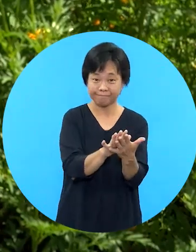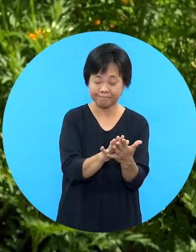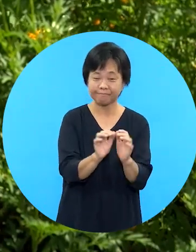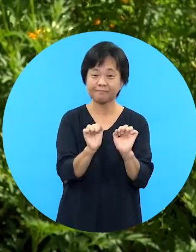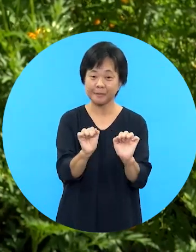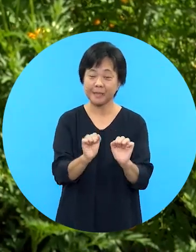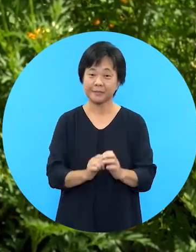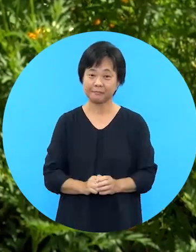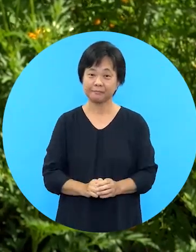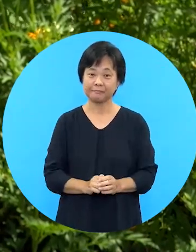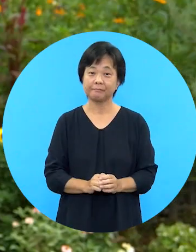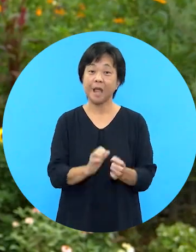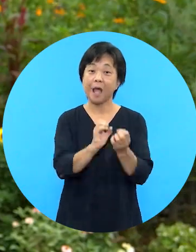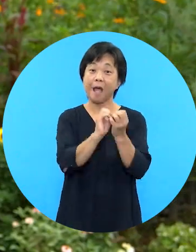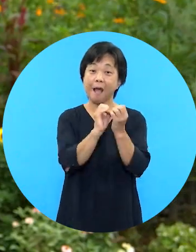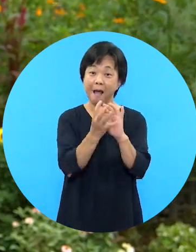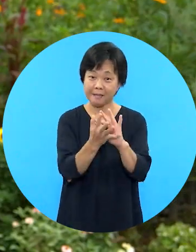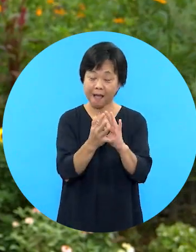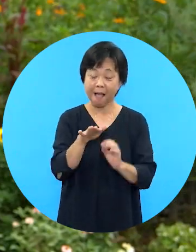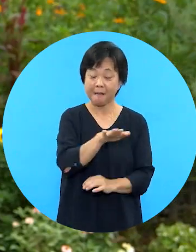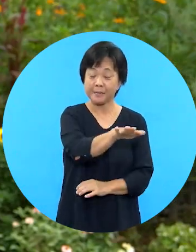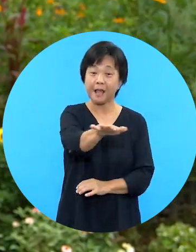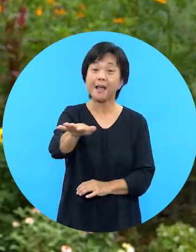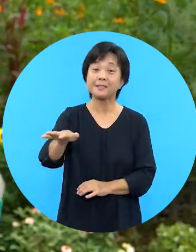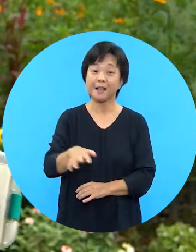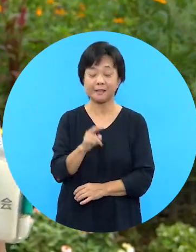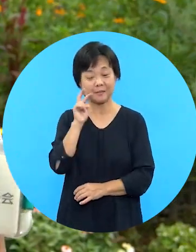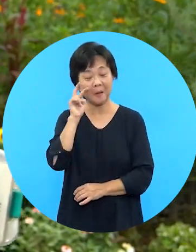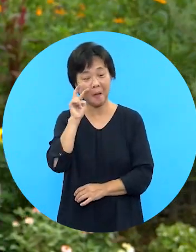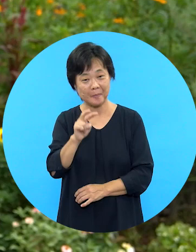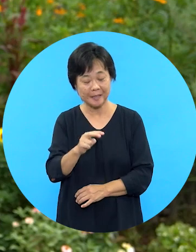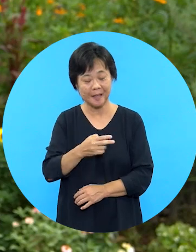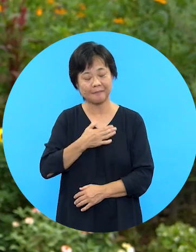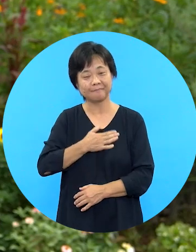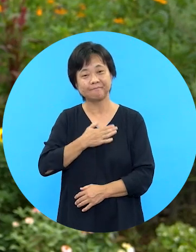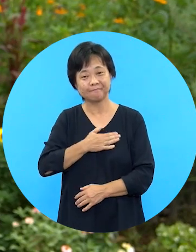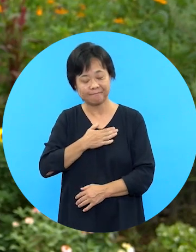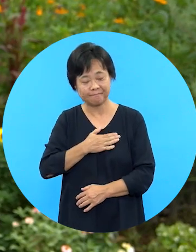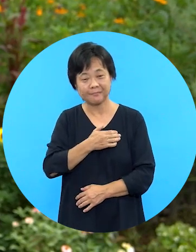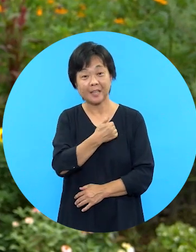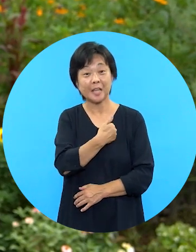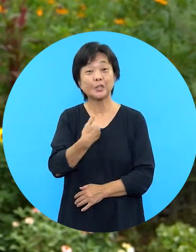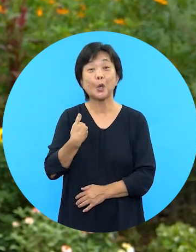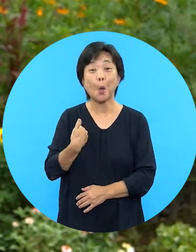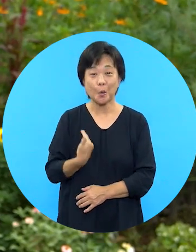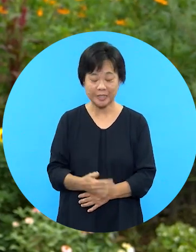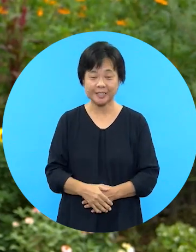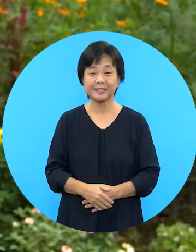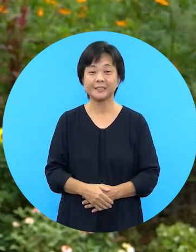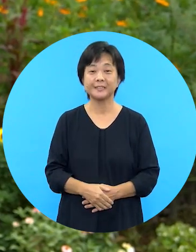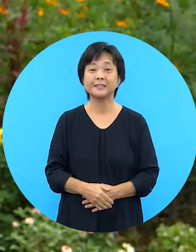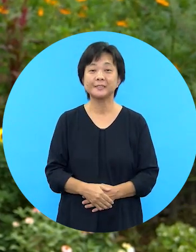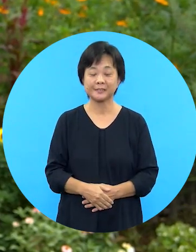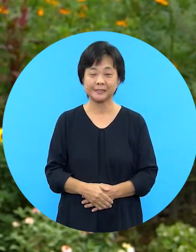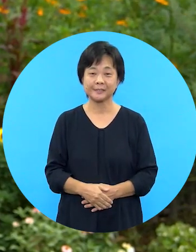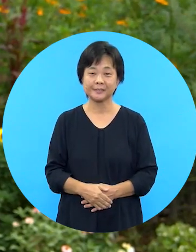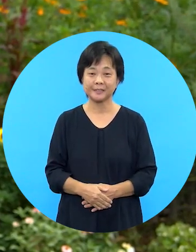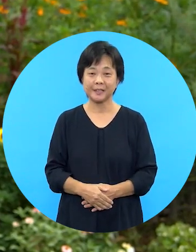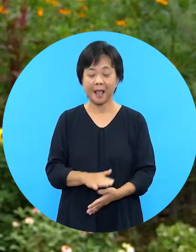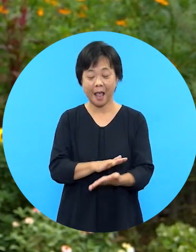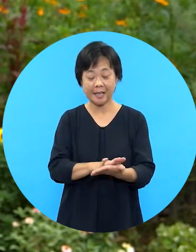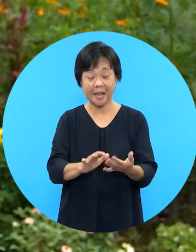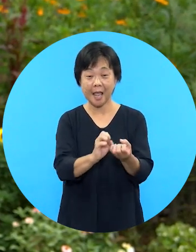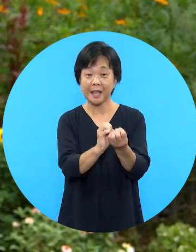ろいろな方がいらっしゃいます。花でもって、皆さんにね、癒してもらえるようにできるだけ、